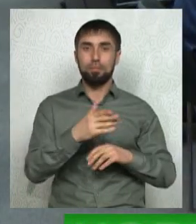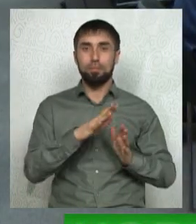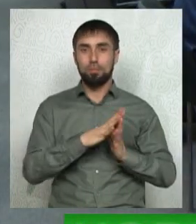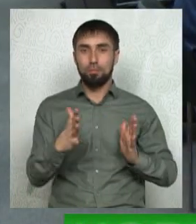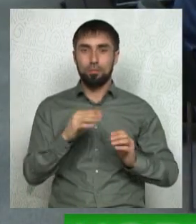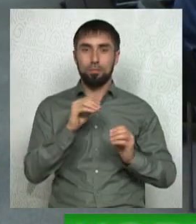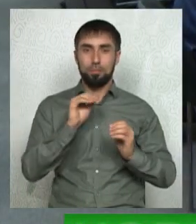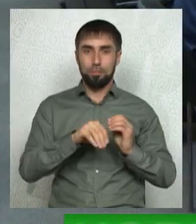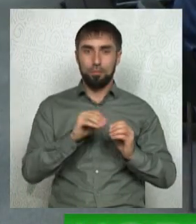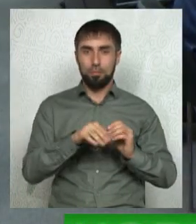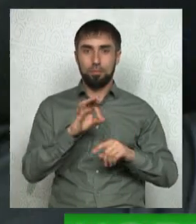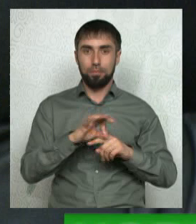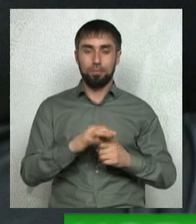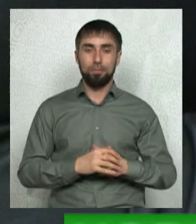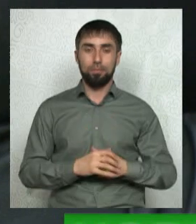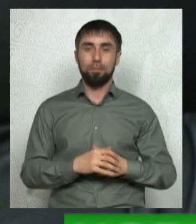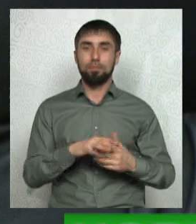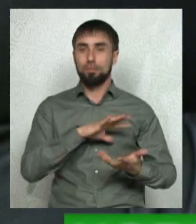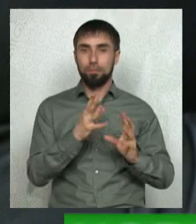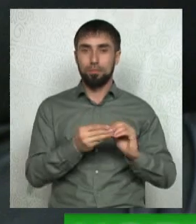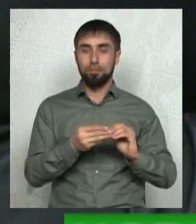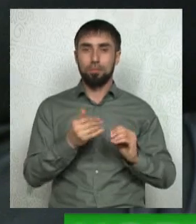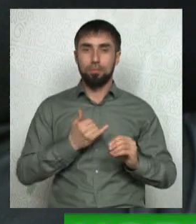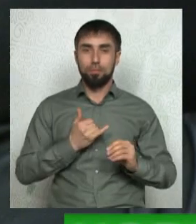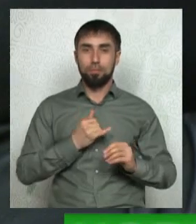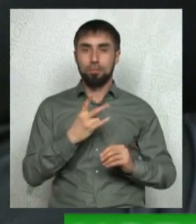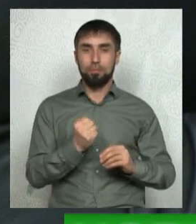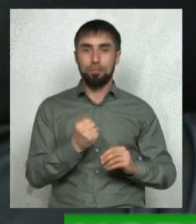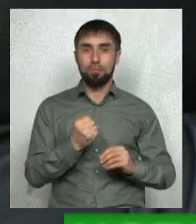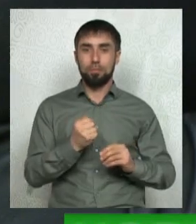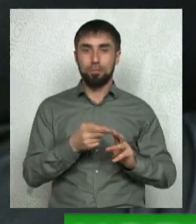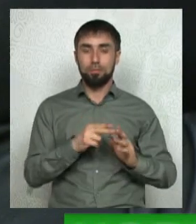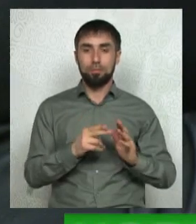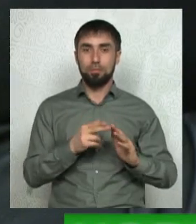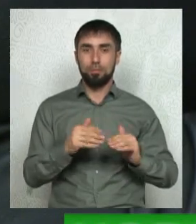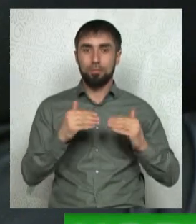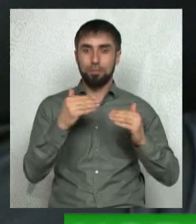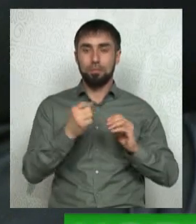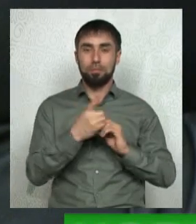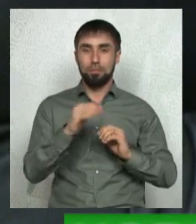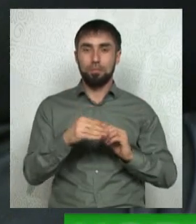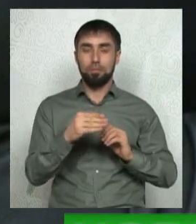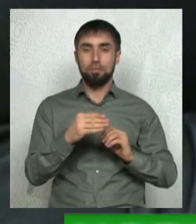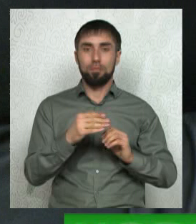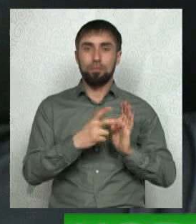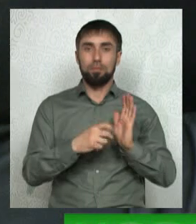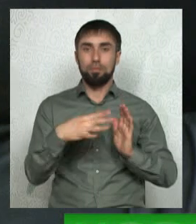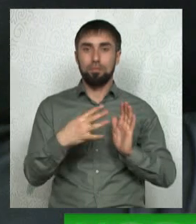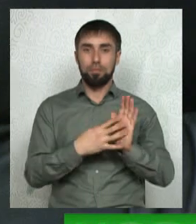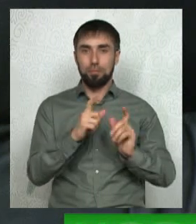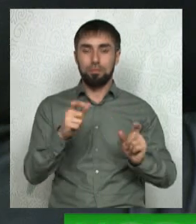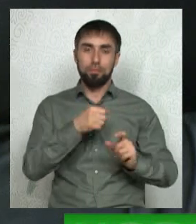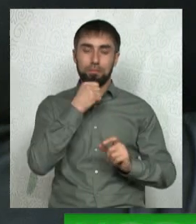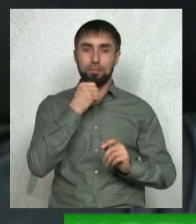более 10 тысяч больных. Всего у нас по нарастающей 11 849 человек. Лиц